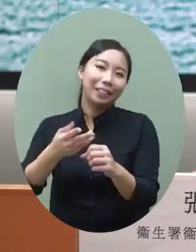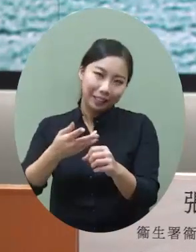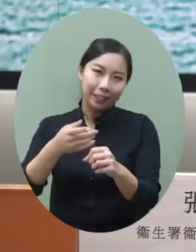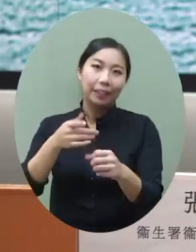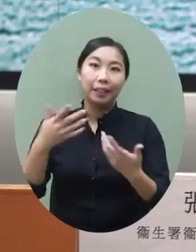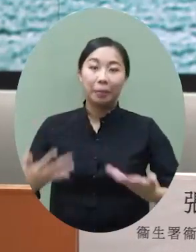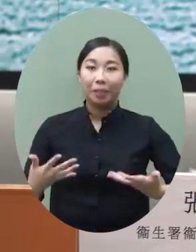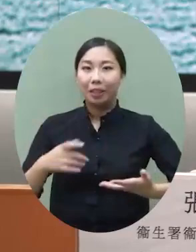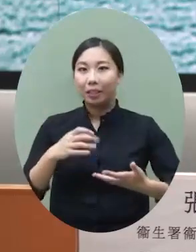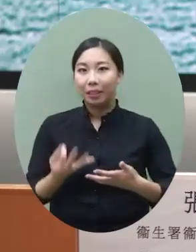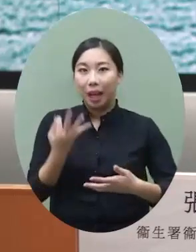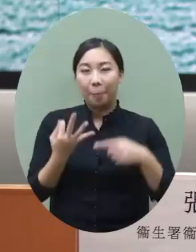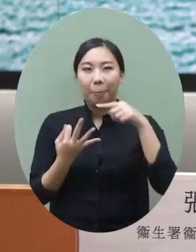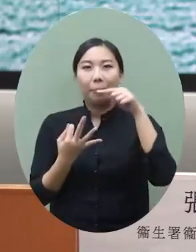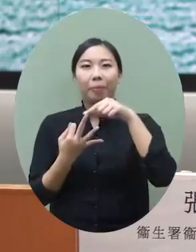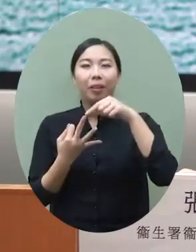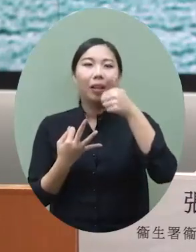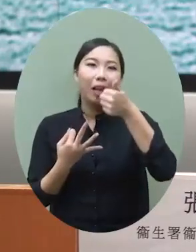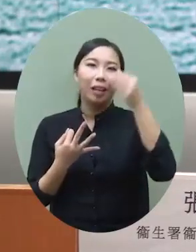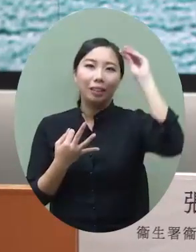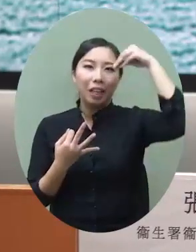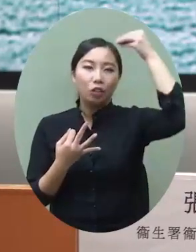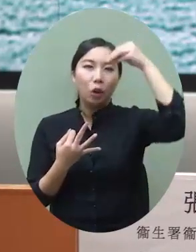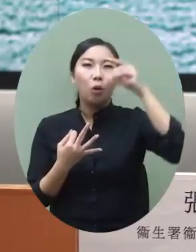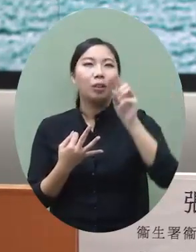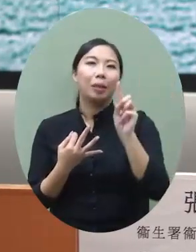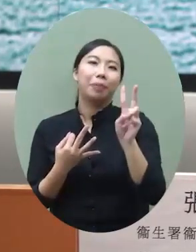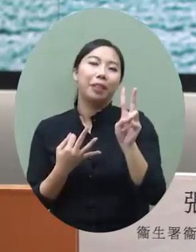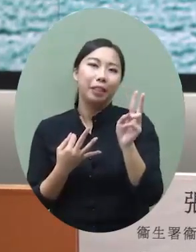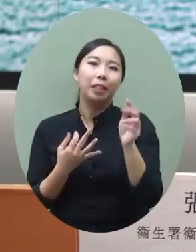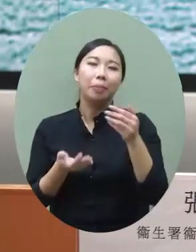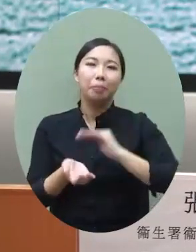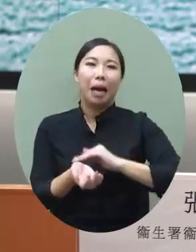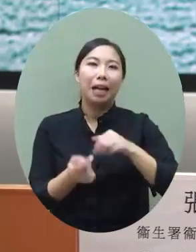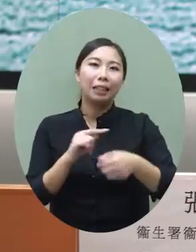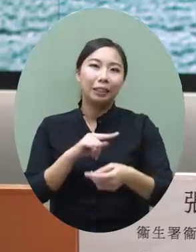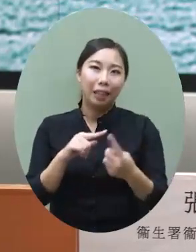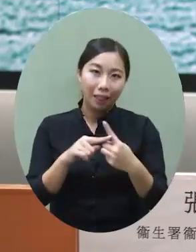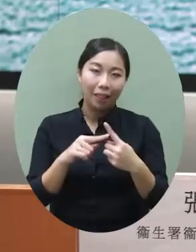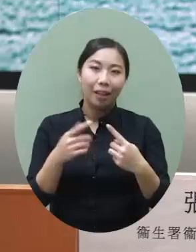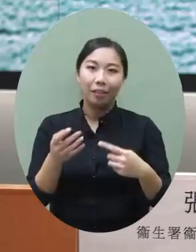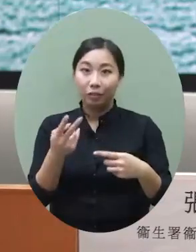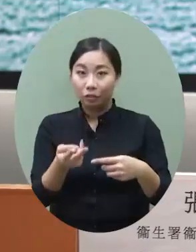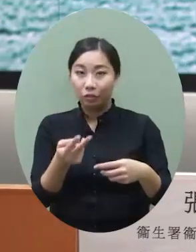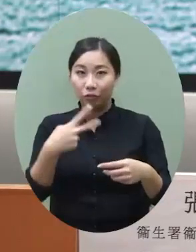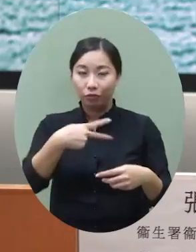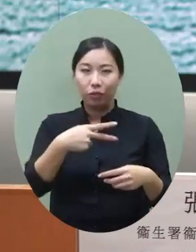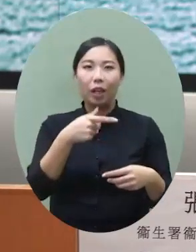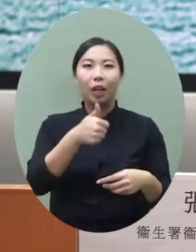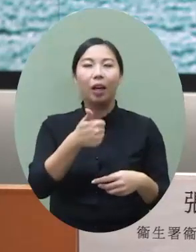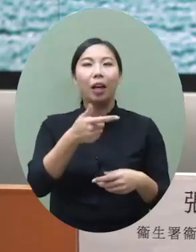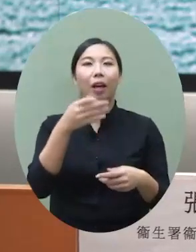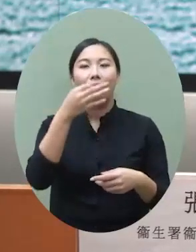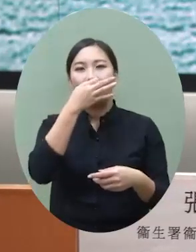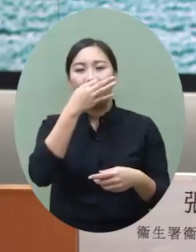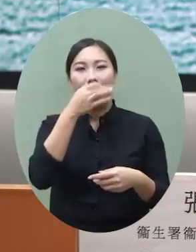咧，就係、是、一宗係印度翻嚟嘅第12嘅個案啦，另外嗰兩宗一個係埃塞俄比亞，一